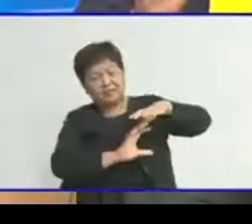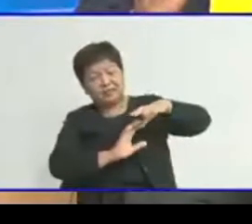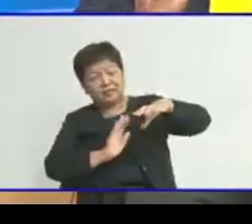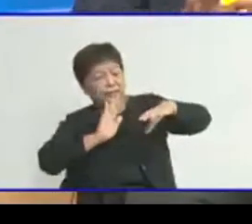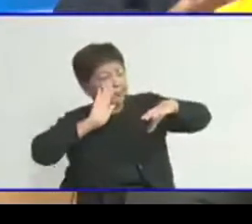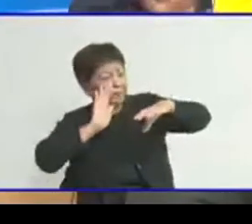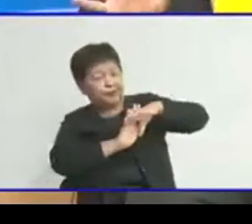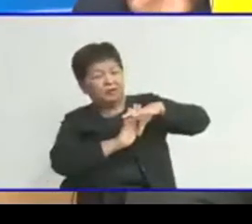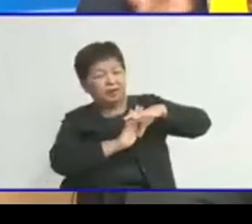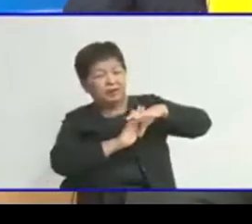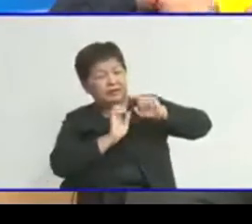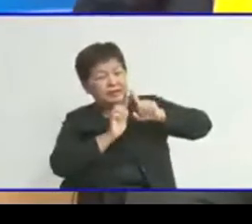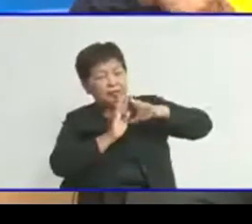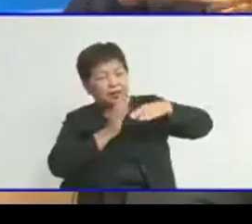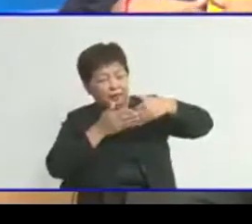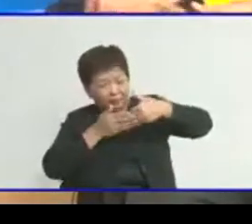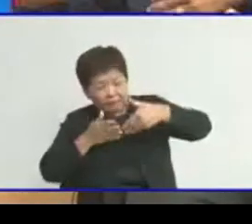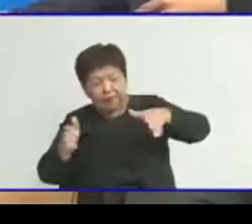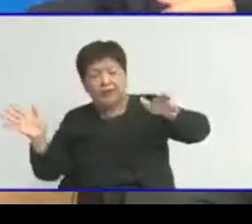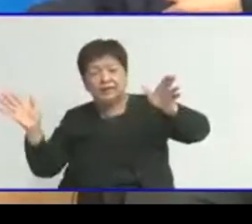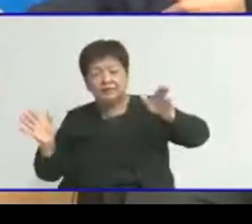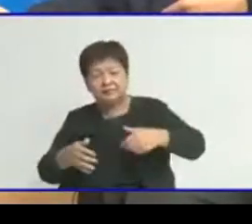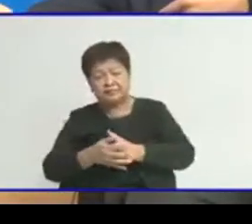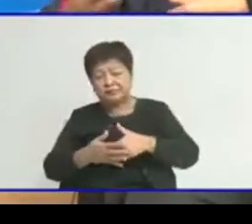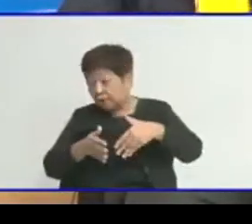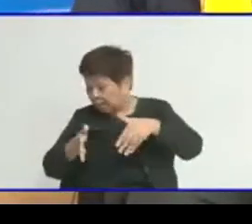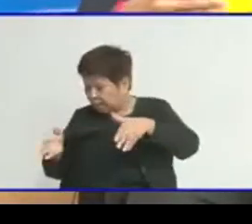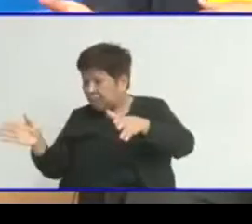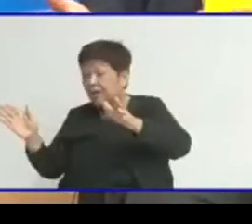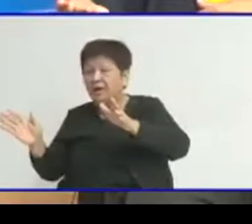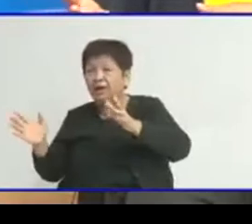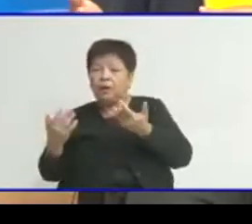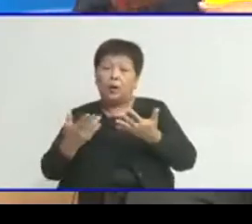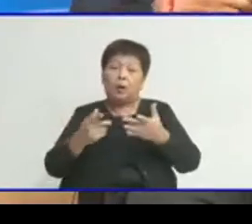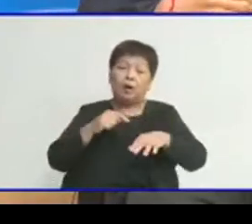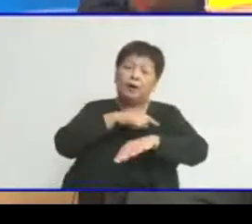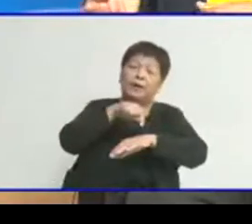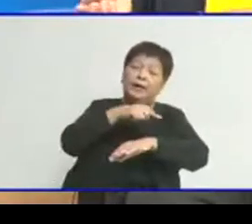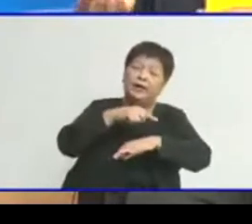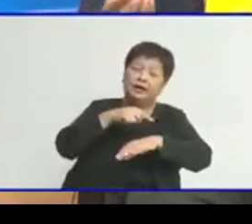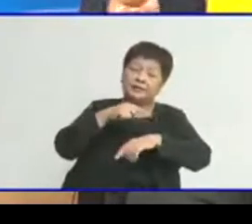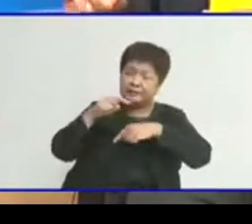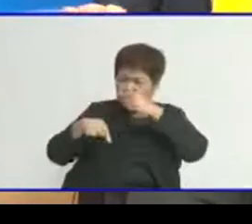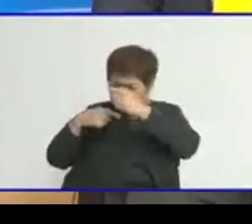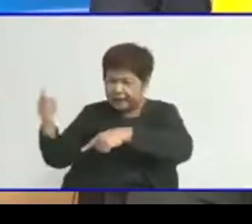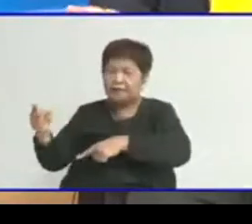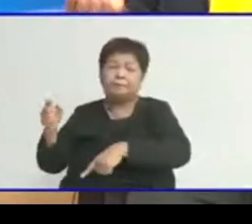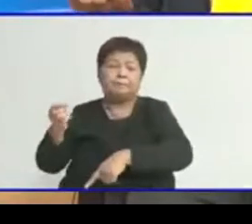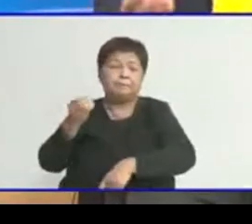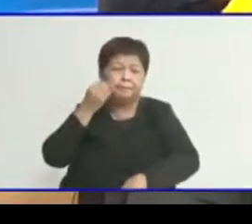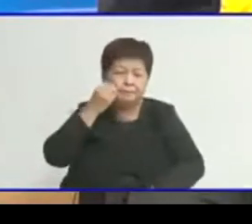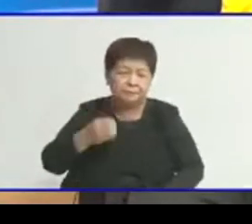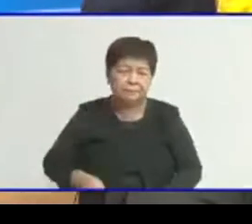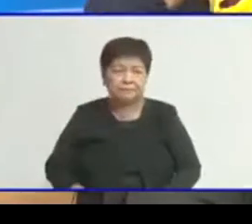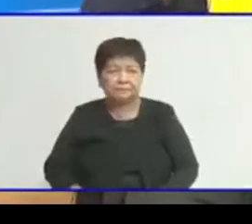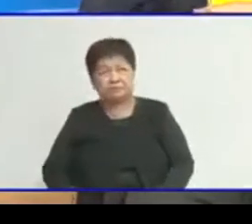เพราะโทษก็ดีสุดแล้วถ้ามีคนไทยกลับบ้านไปยากก็รอกลับบ้านแต่ในฐานะฐานะเนี่ยมันจะมียื่นสามารถปล่อยตัวชั่วคราวช่วยเหตุผลห